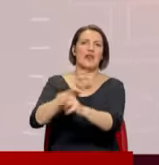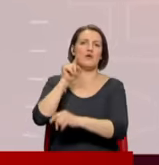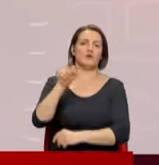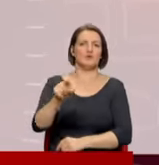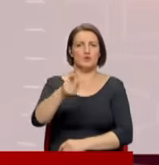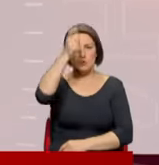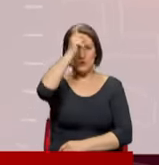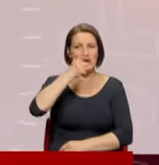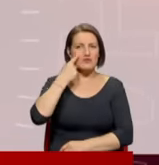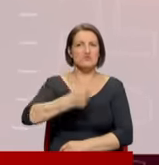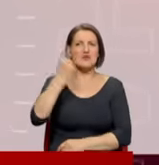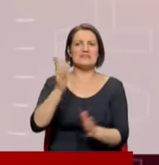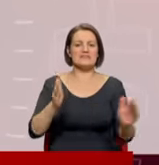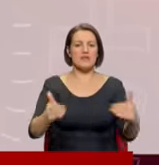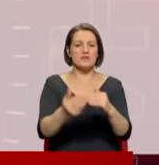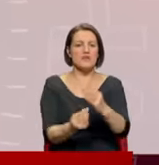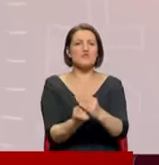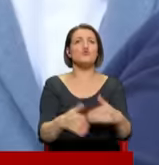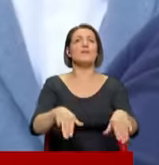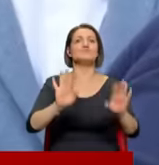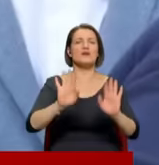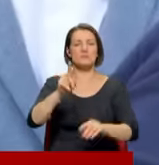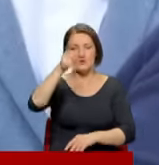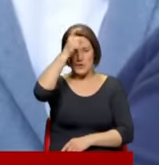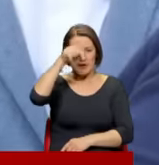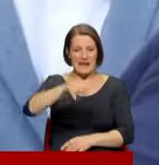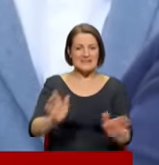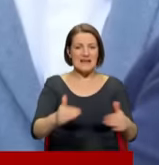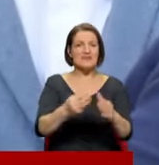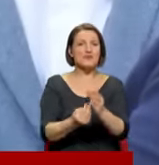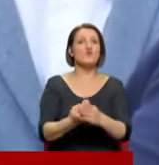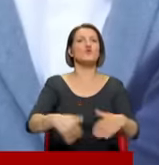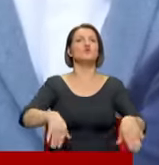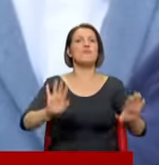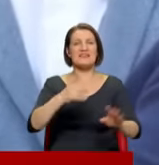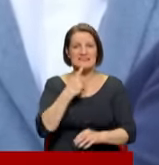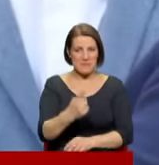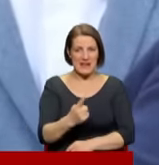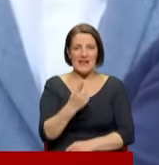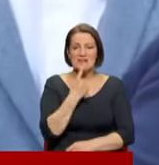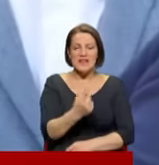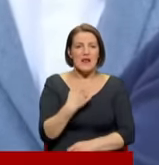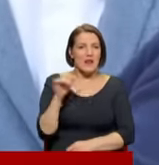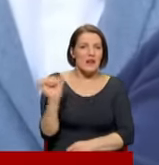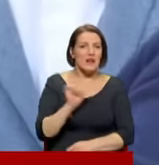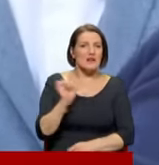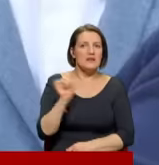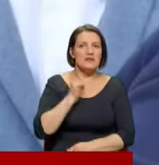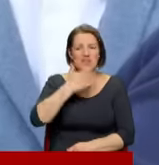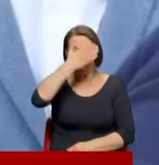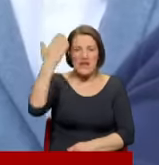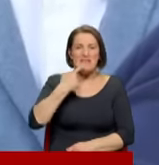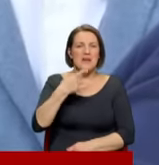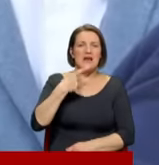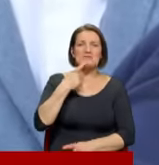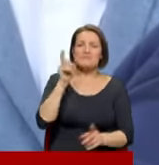Türkiye Cumhuriyeti sandıkta kurulmamıştır. Bu ülke sandıkta kurulmadı. demek, dilim varmaz cehalet demeye dil